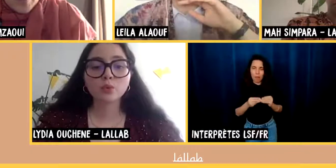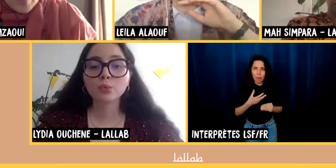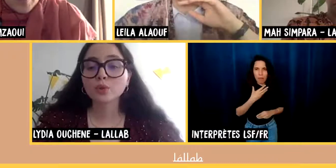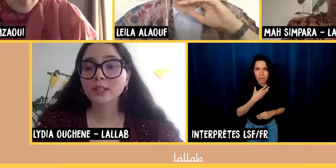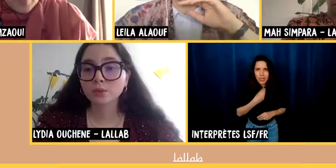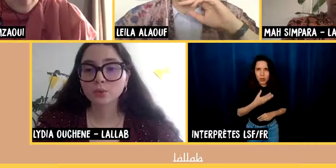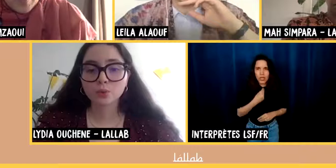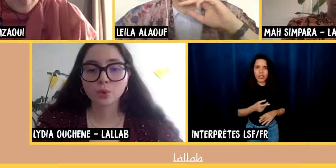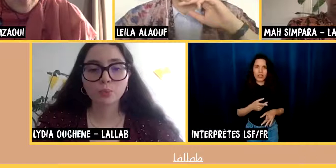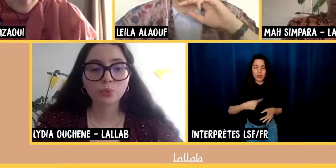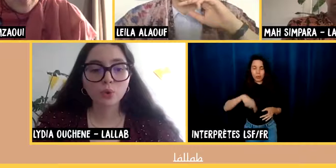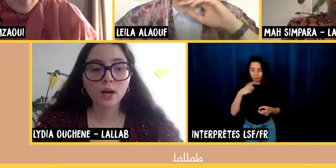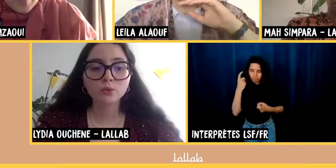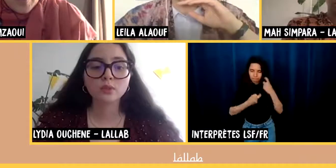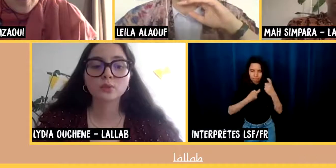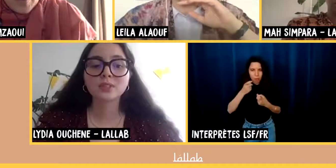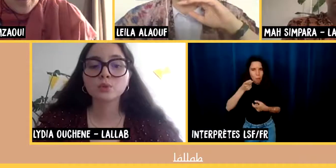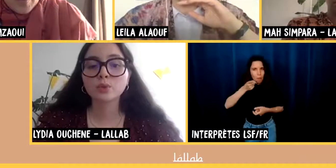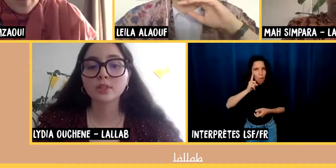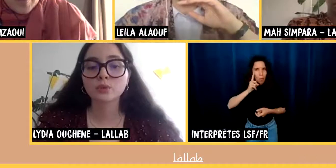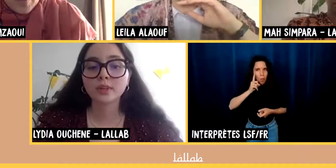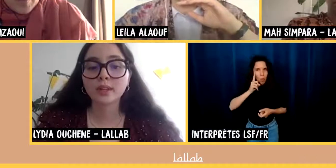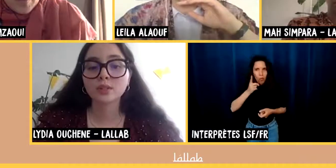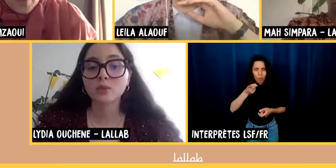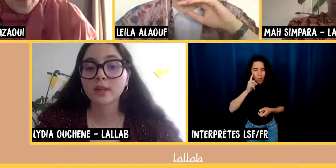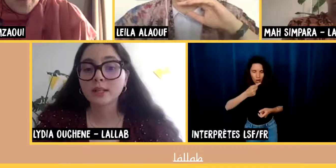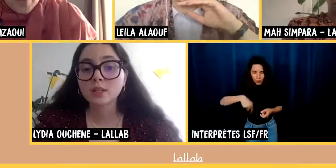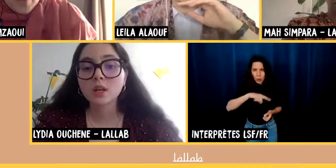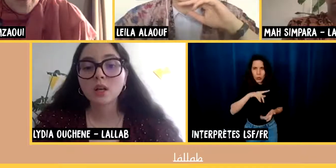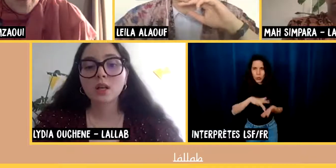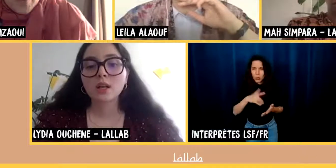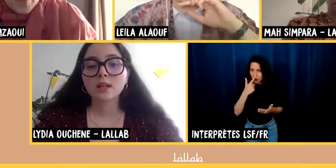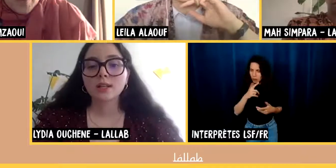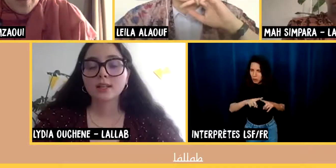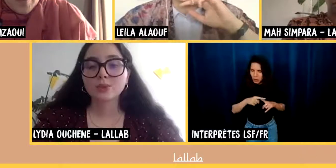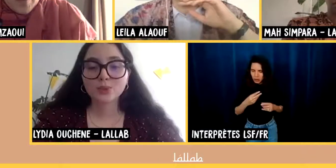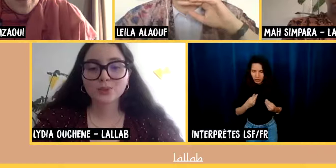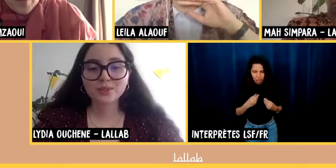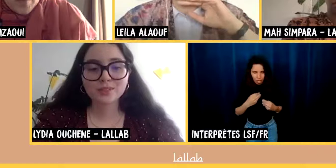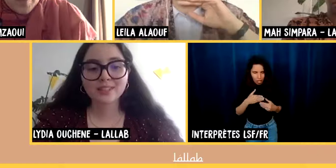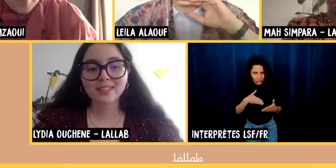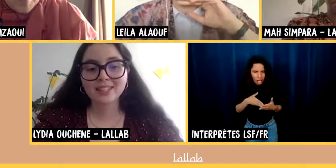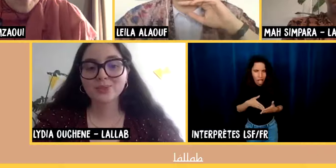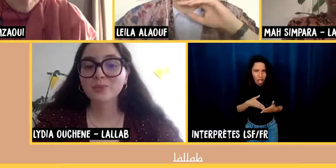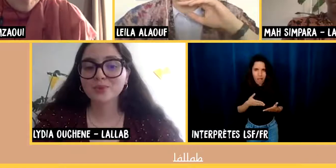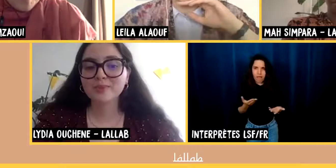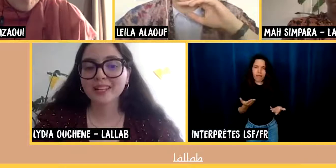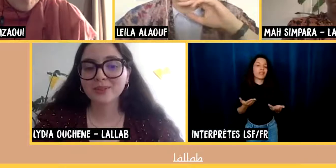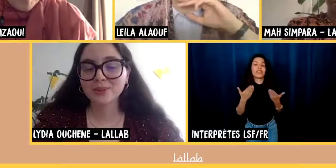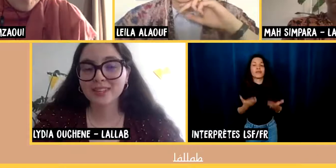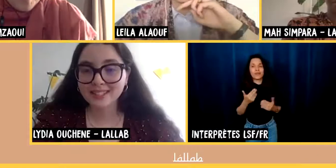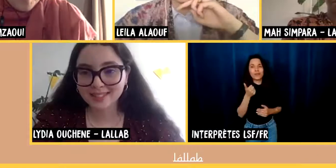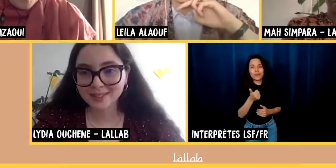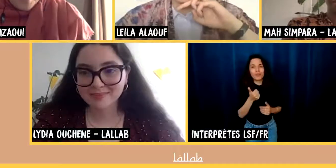posé de nombreuses questions sur pourquoi nous étions si nombreuses à souffrir de ces blocages. Et aujourd'hui, vous allez justement nous parler